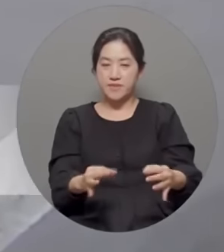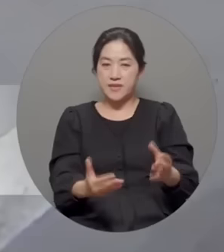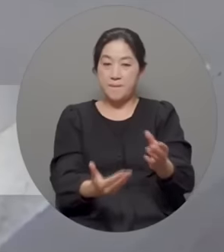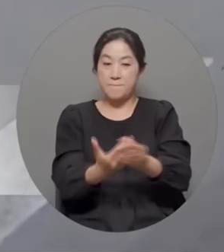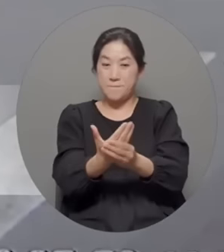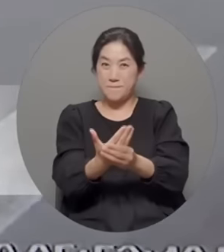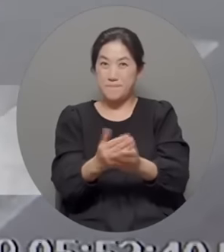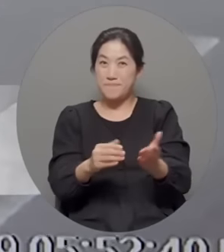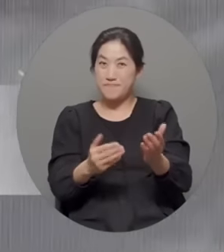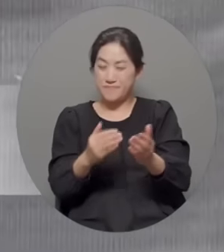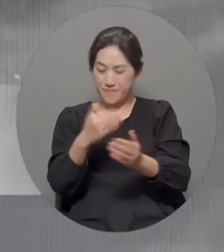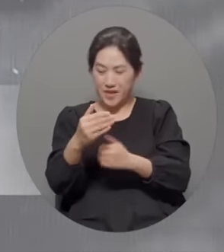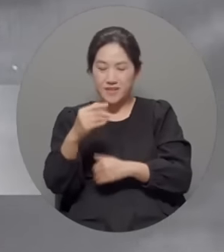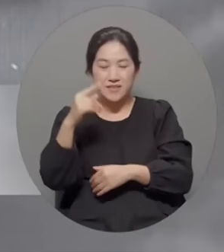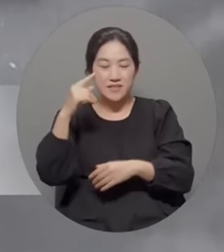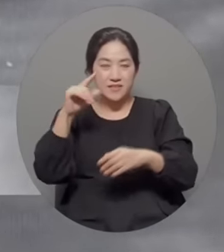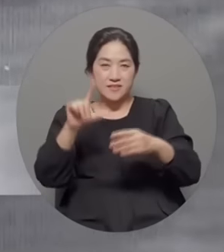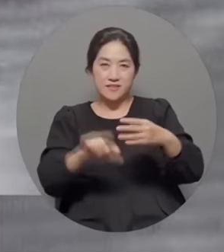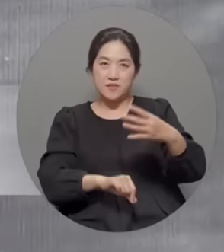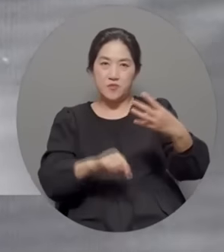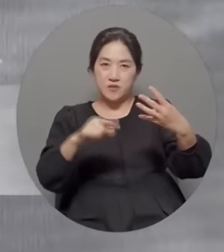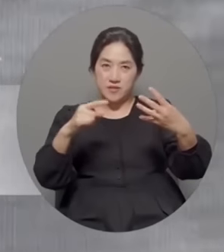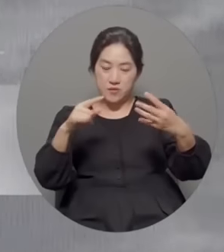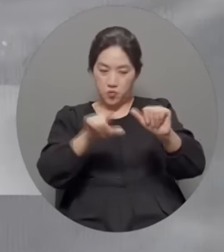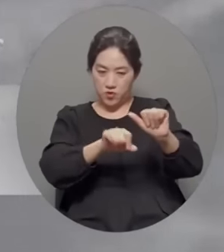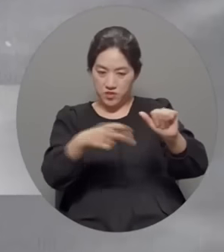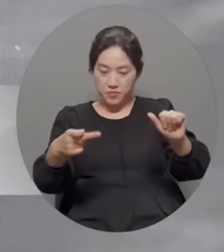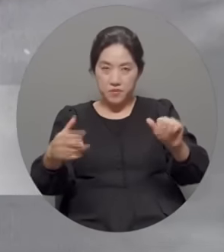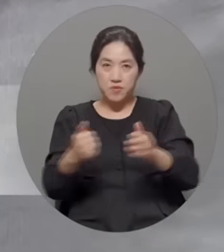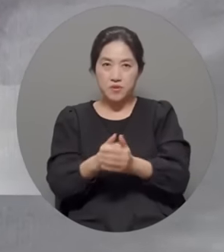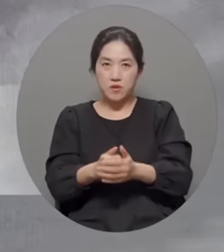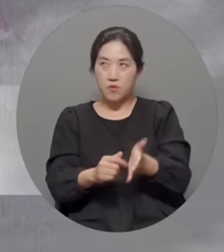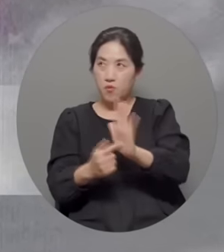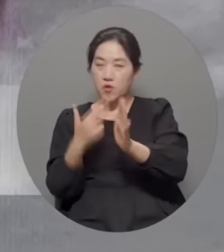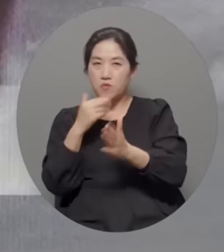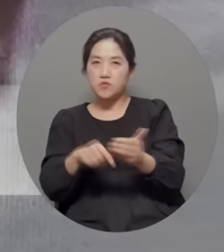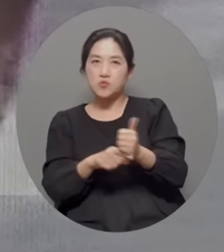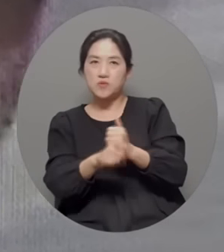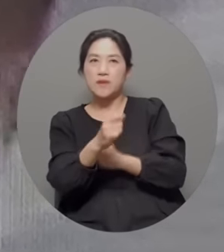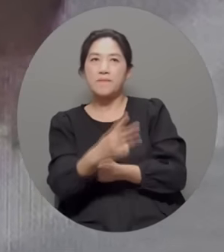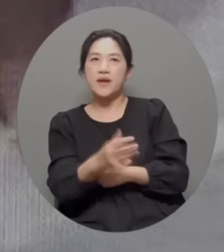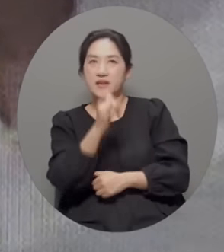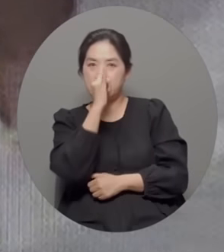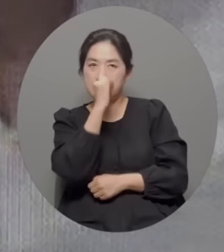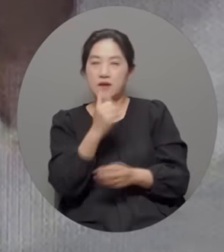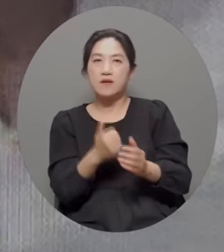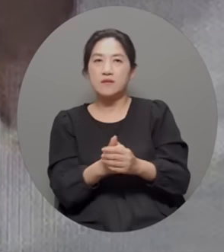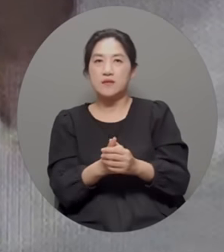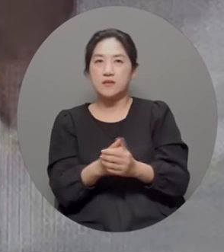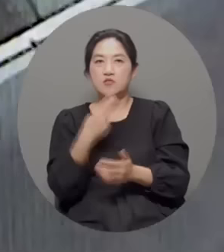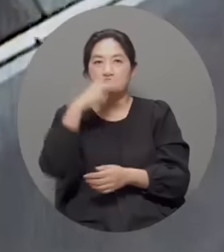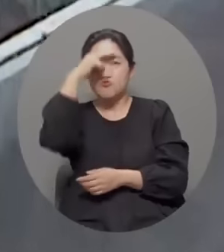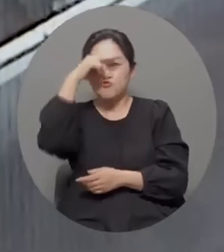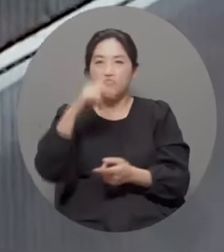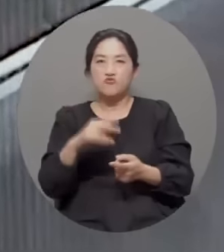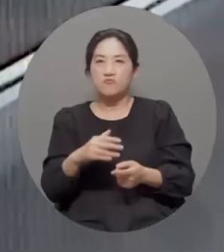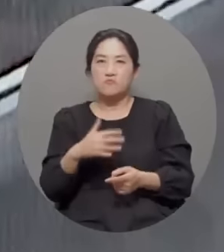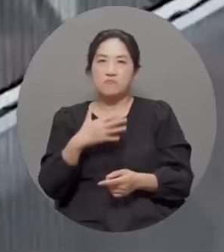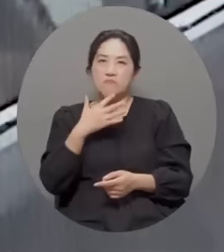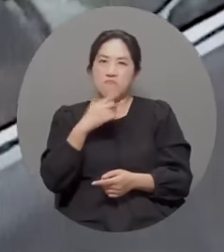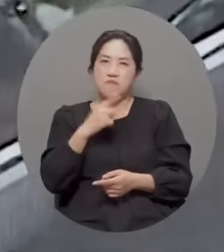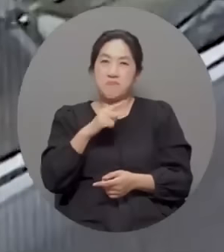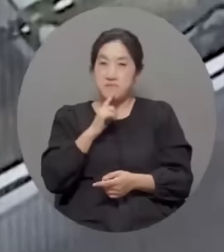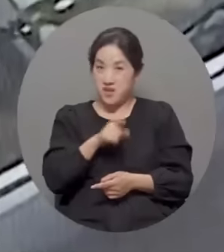날인 지난 10일부터 세 차례에 걸쳐 비공개 조사를 받은 걸로 확인됐는데요. 그동안 음주 사실을 부인해온 김